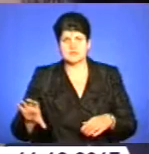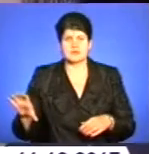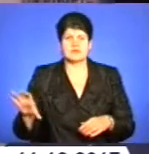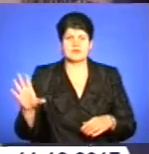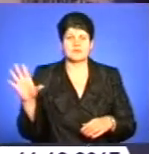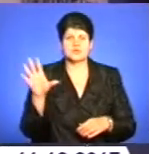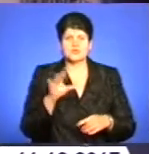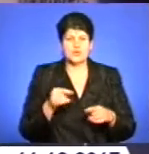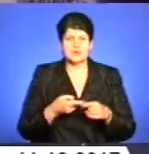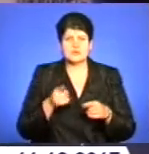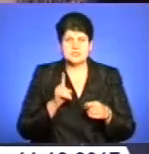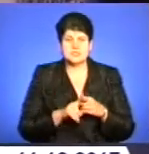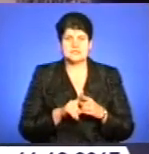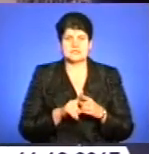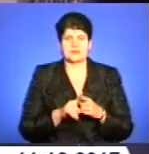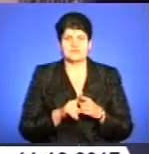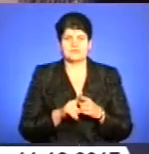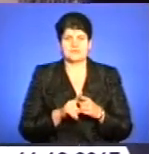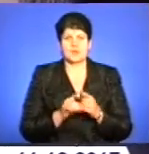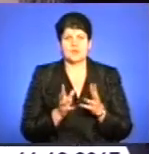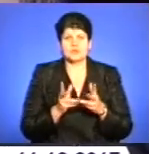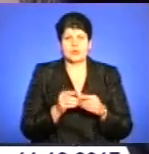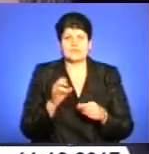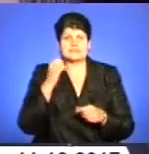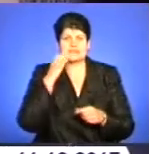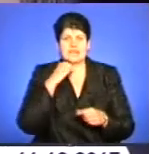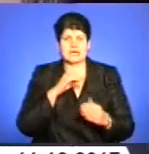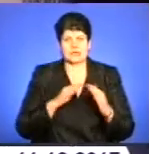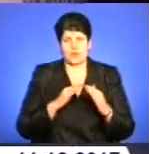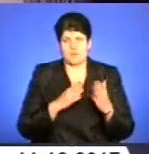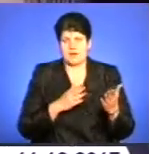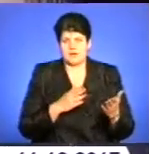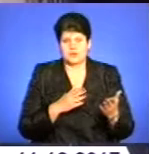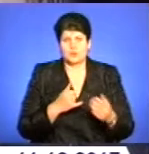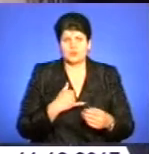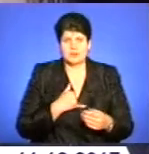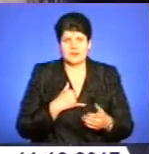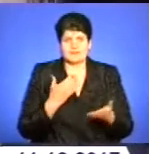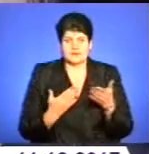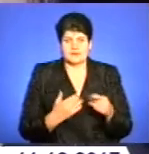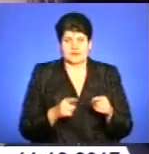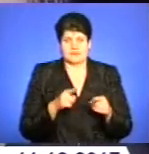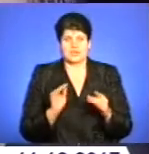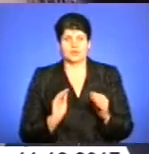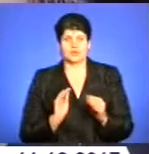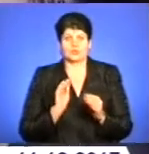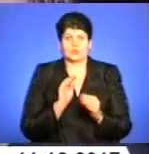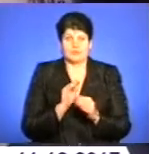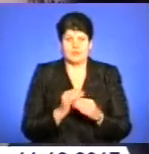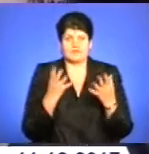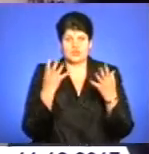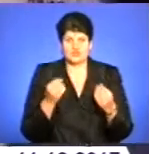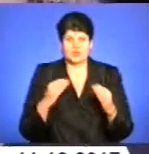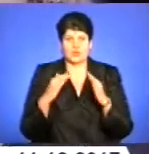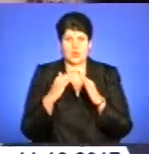Все це розчитане тільки на старі дома. В нас, якщо вони дадуть ще допомогу пару